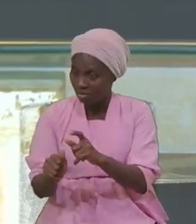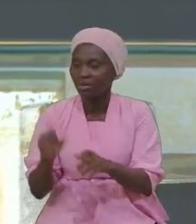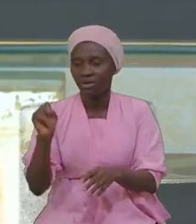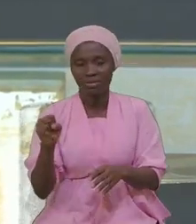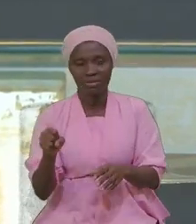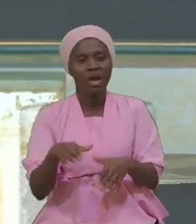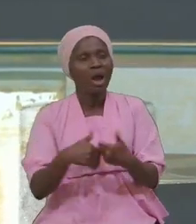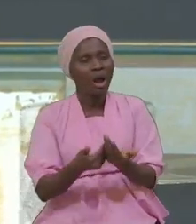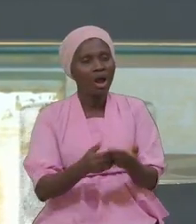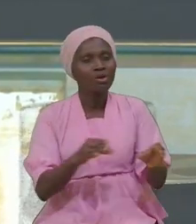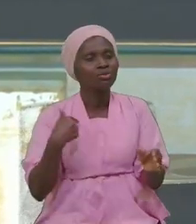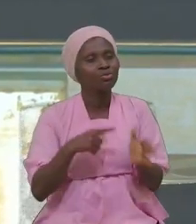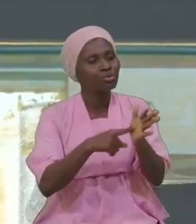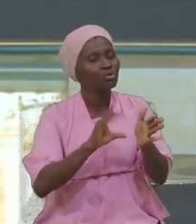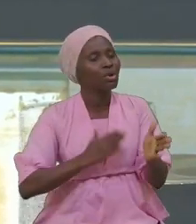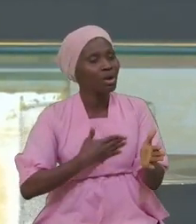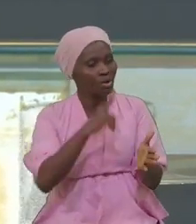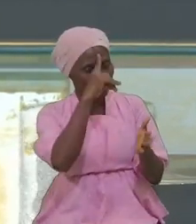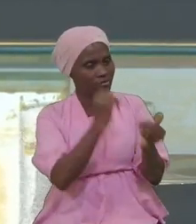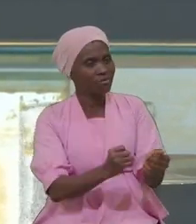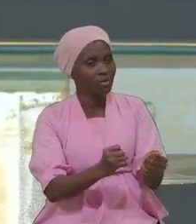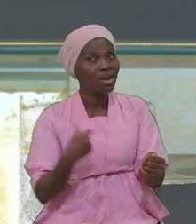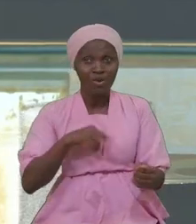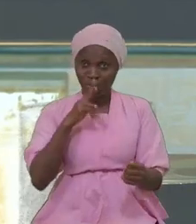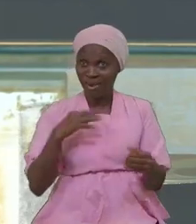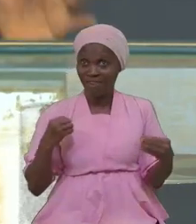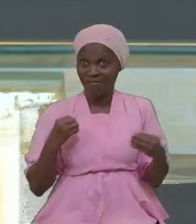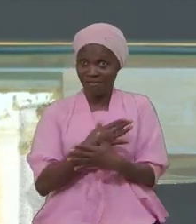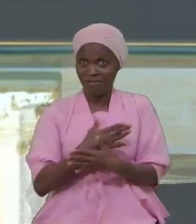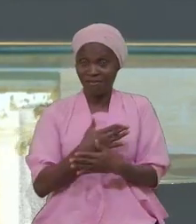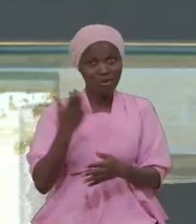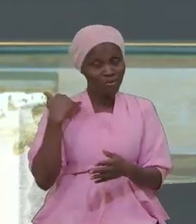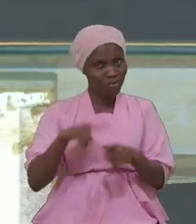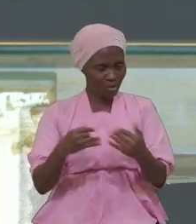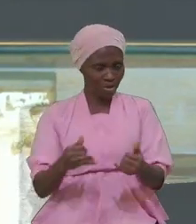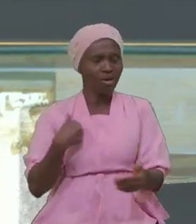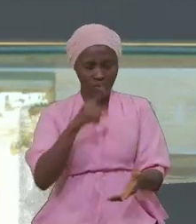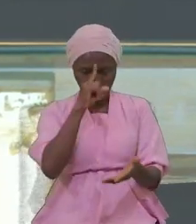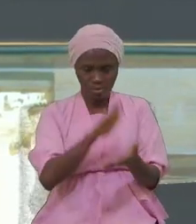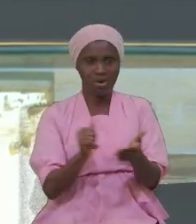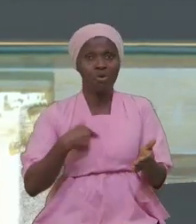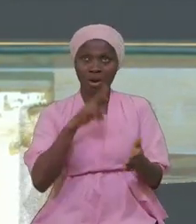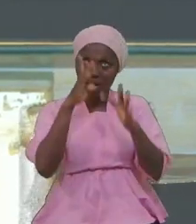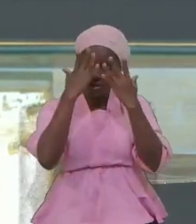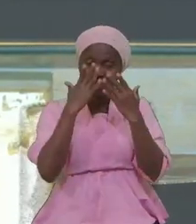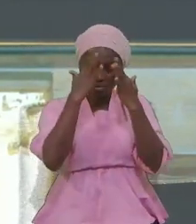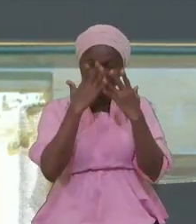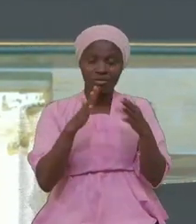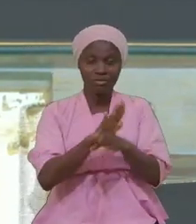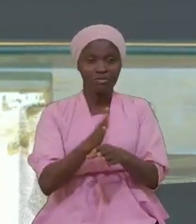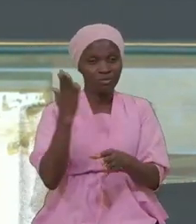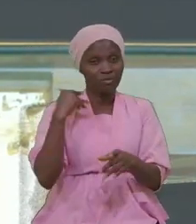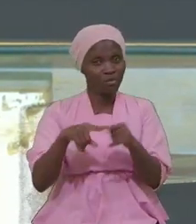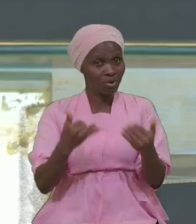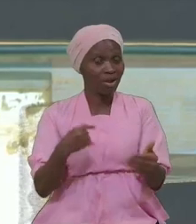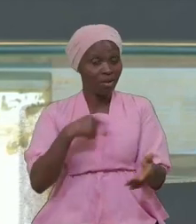foi? Nous étions pleureux. Maintenant, nous croyons. Nous étions tristes. Maintenant, nous croyons. Alors, puis